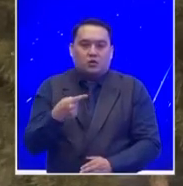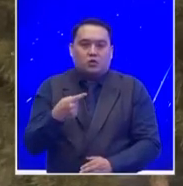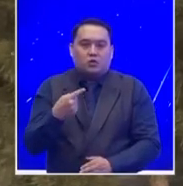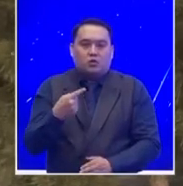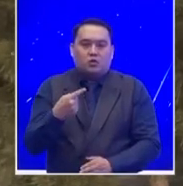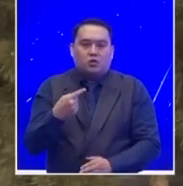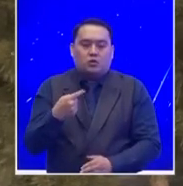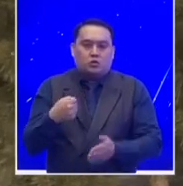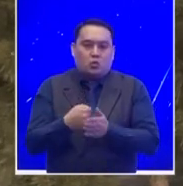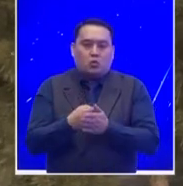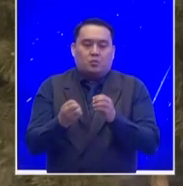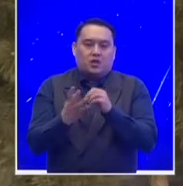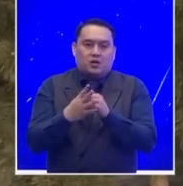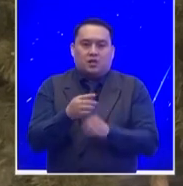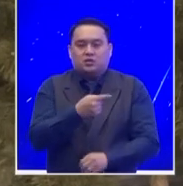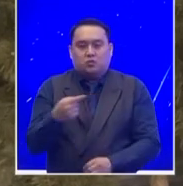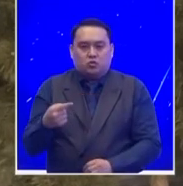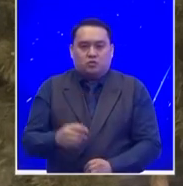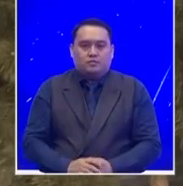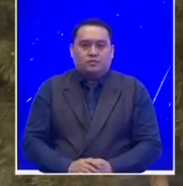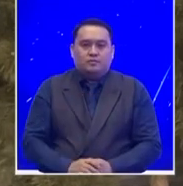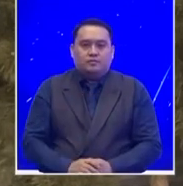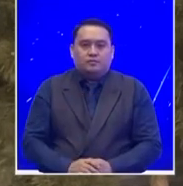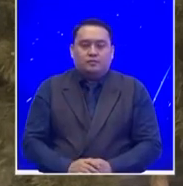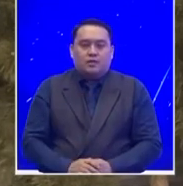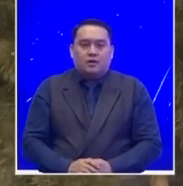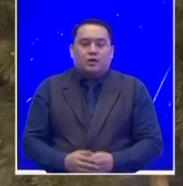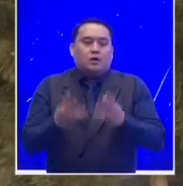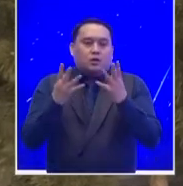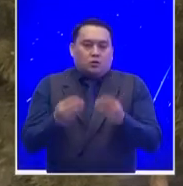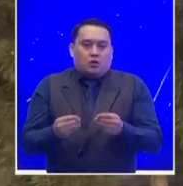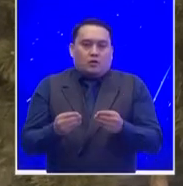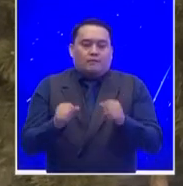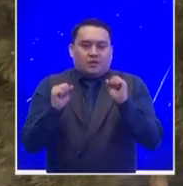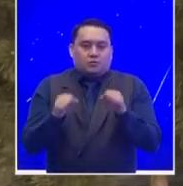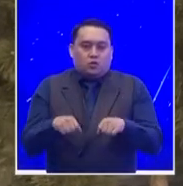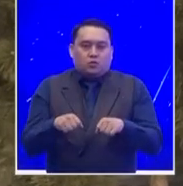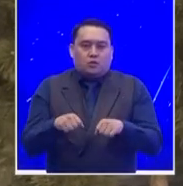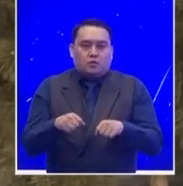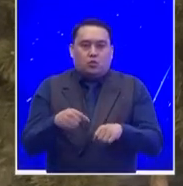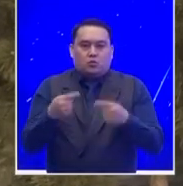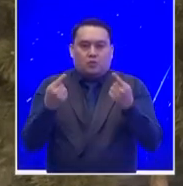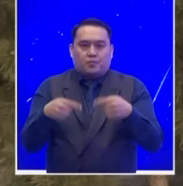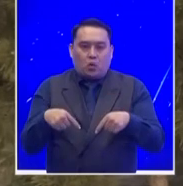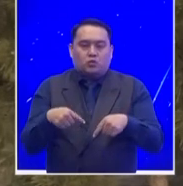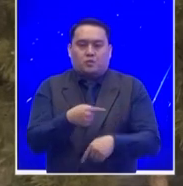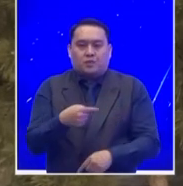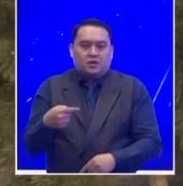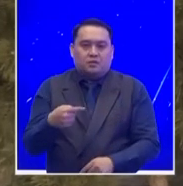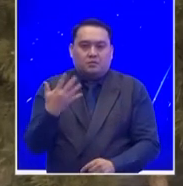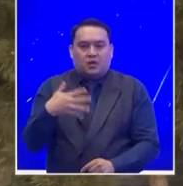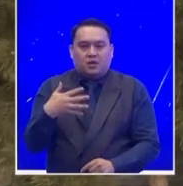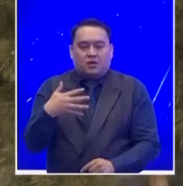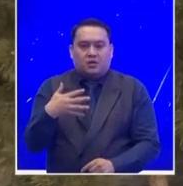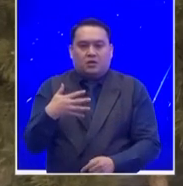0-5 местами до 10-15 градусов мороза. Днем также температура будет понижаться от 50 местами 2